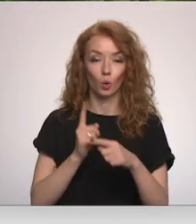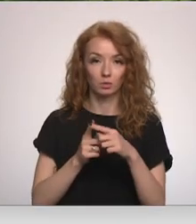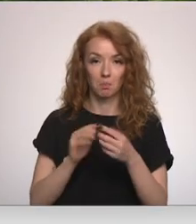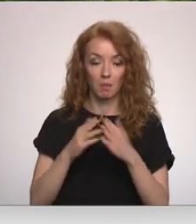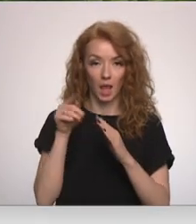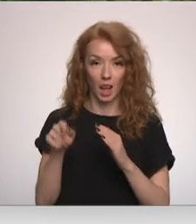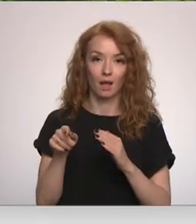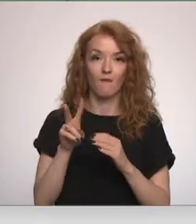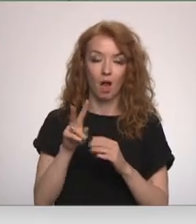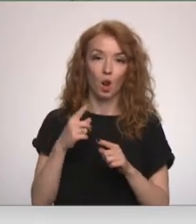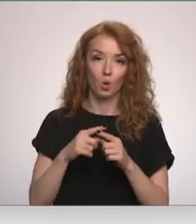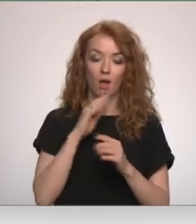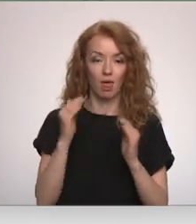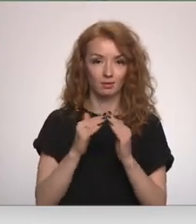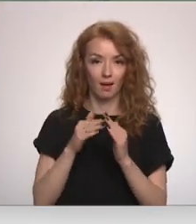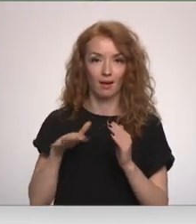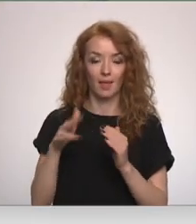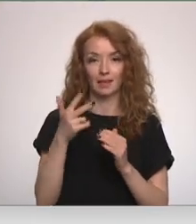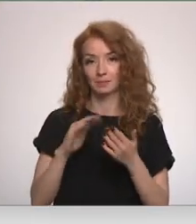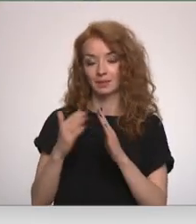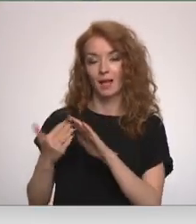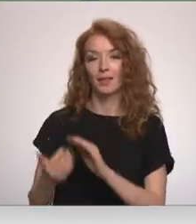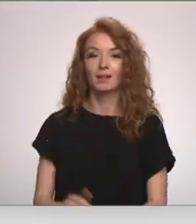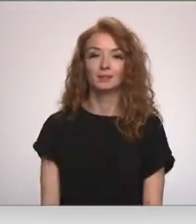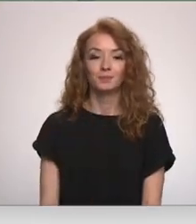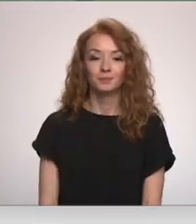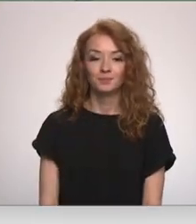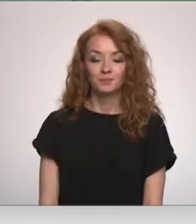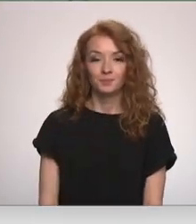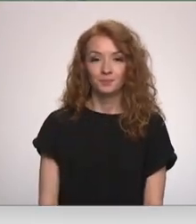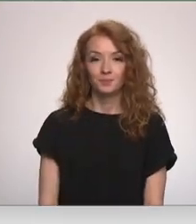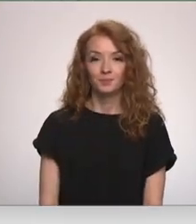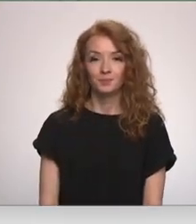Rēzeknē. Ausmas Prukte, Vitālijs Dudarenoks, Latgales reģionālā televīzija.